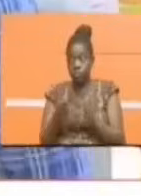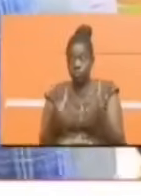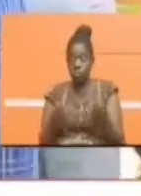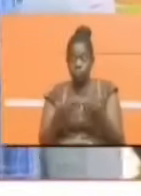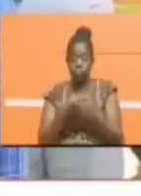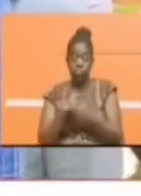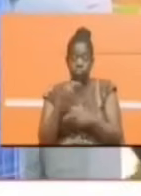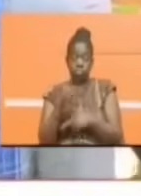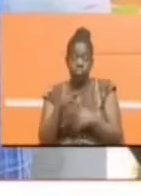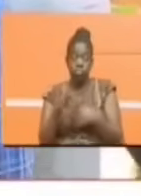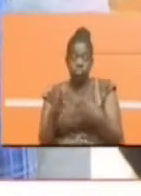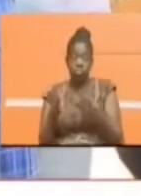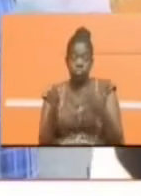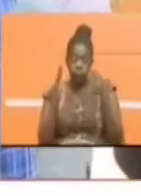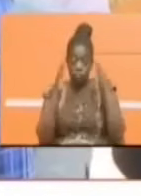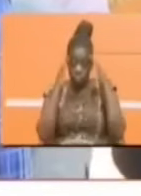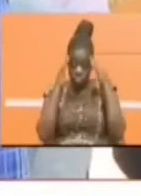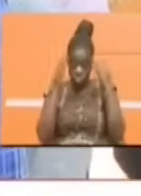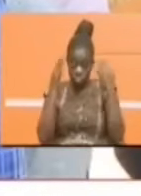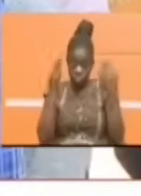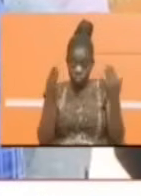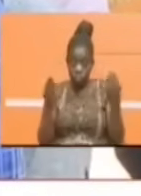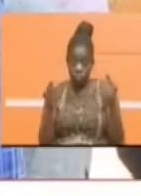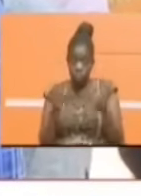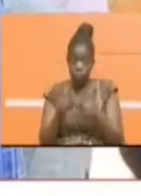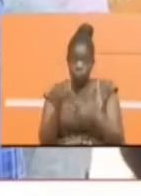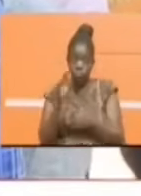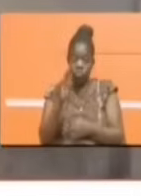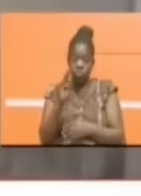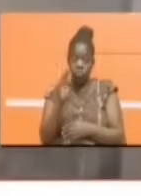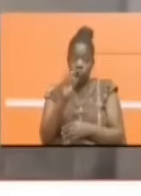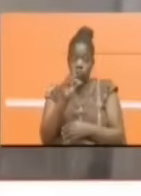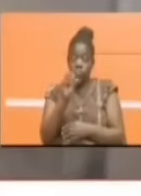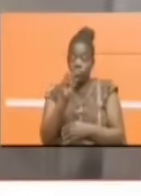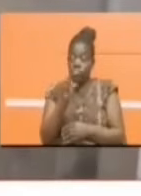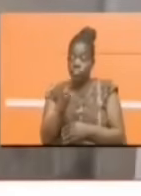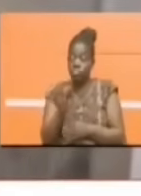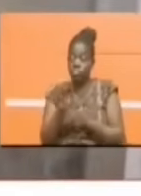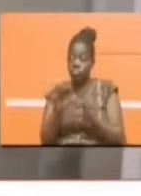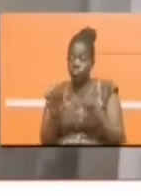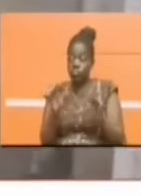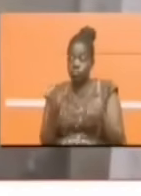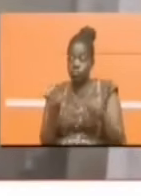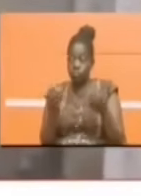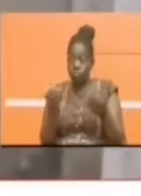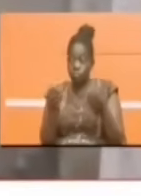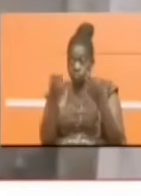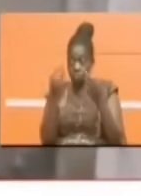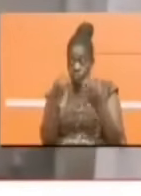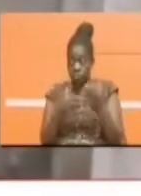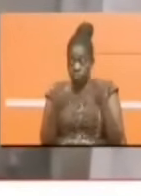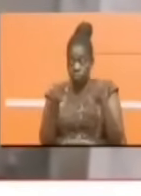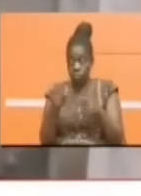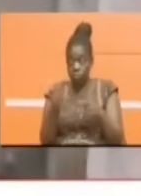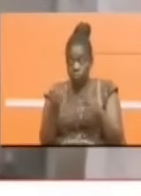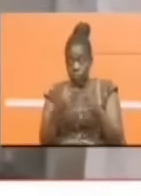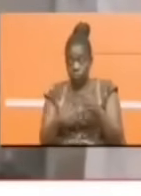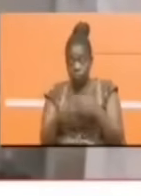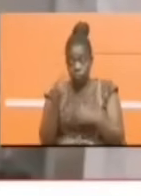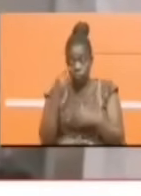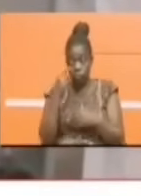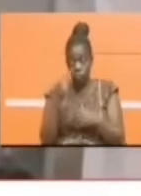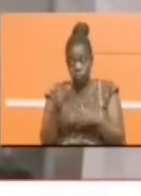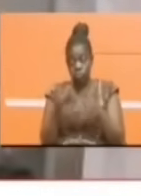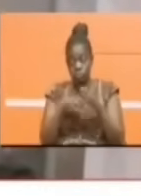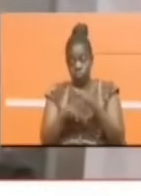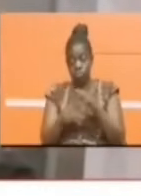lwabwe nga bwe Nantumbwe tebamumanye nga babayise ba bbulooka bataka tetujja kusala kati kiki kyabaddewo kye tutaalabye okusinziira